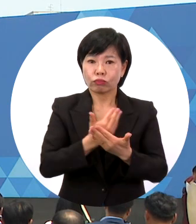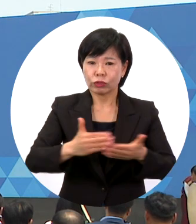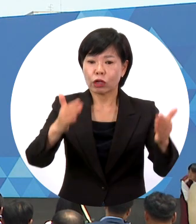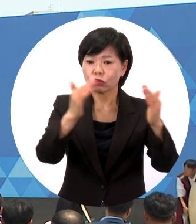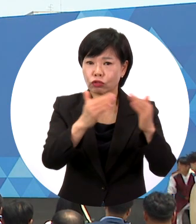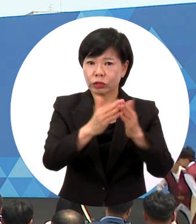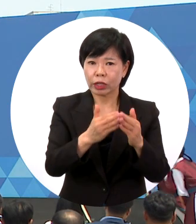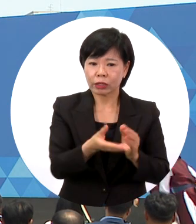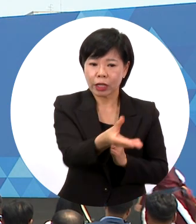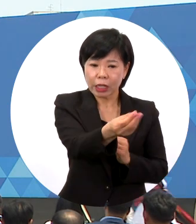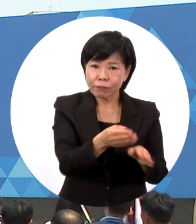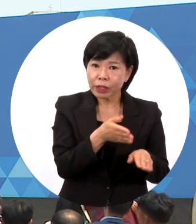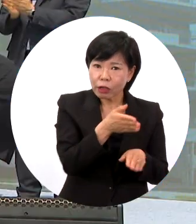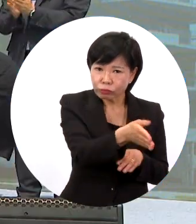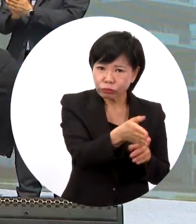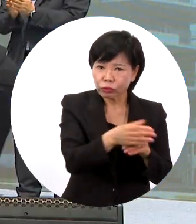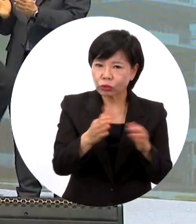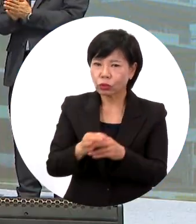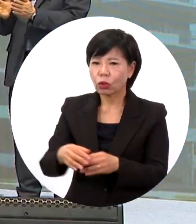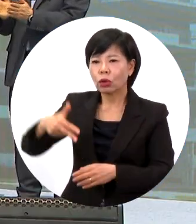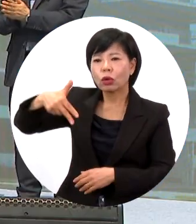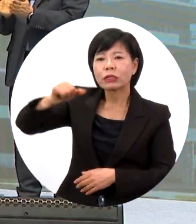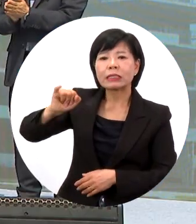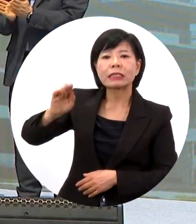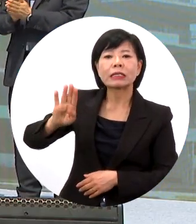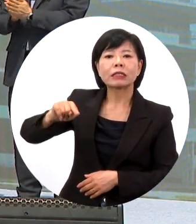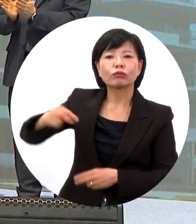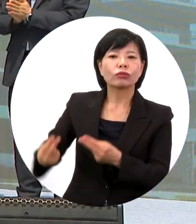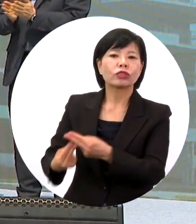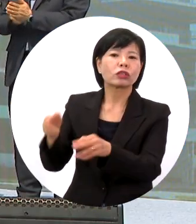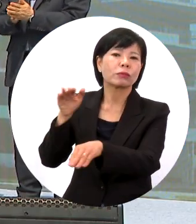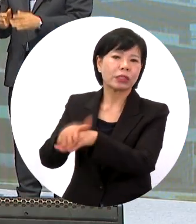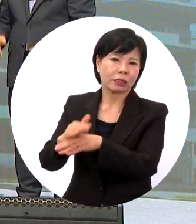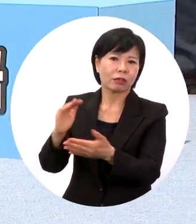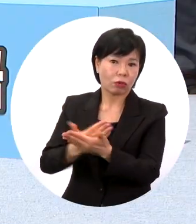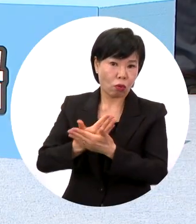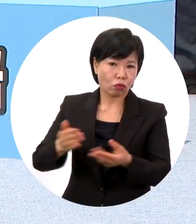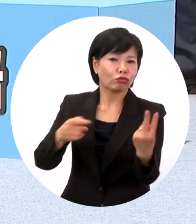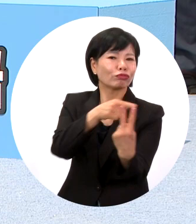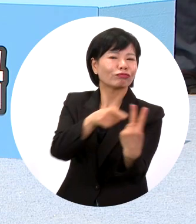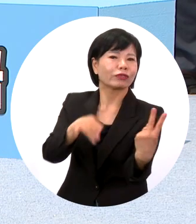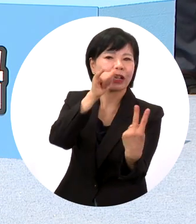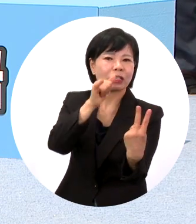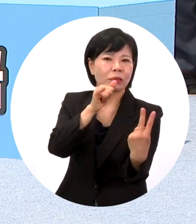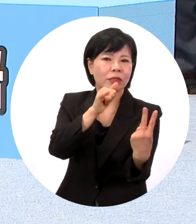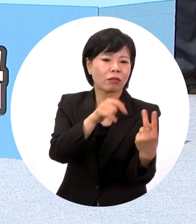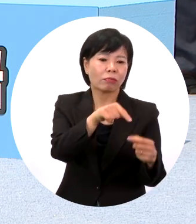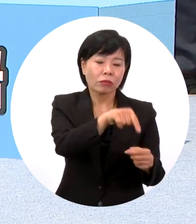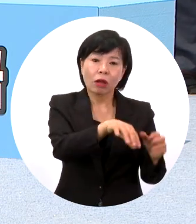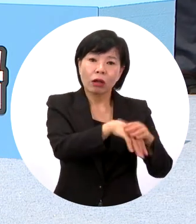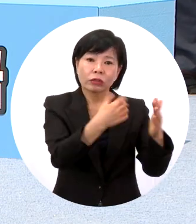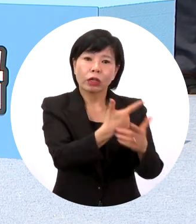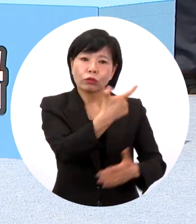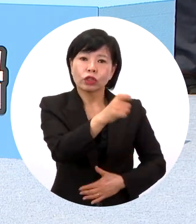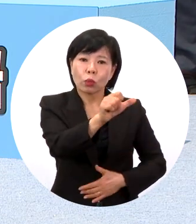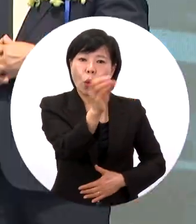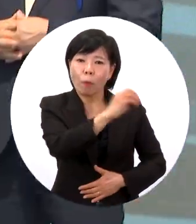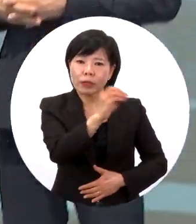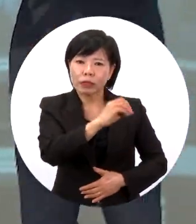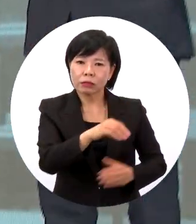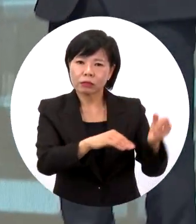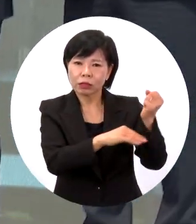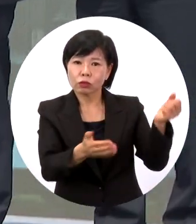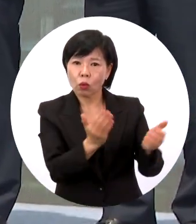공공분양주택은 토지임대부 방식과 지분적립형 방식으로 공급되는데요. 토지임대부는 일반 아파트 시세의 65%